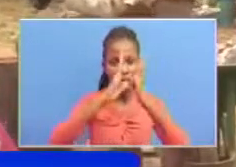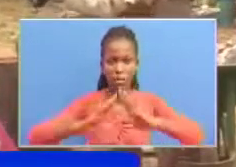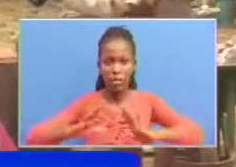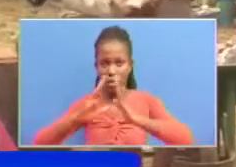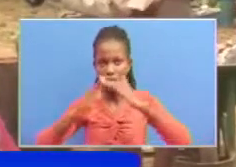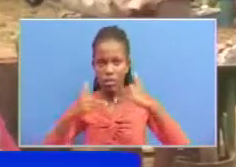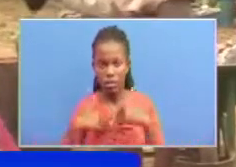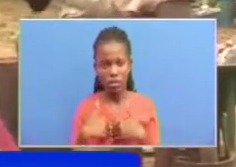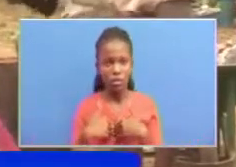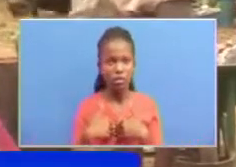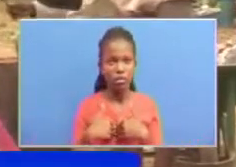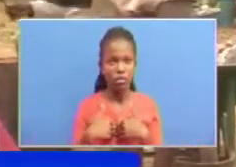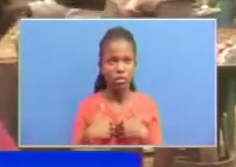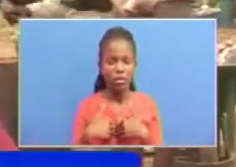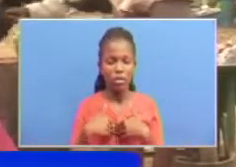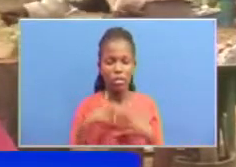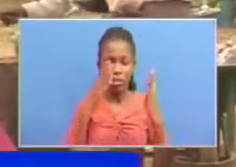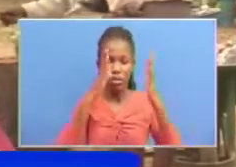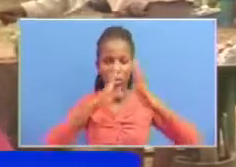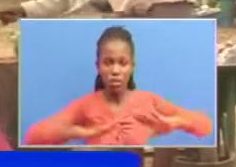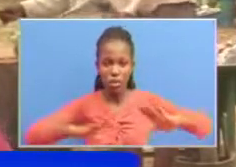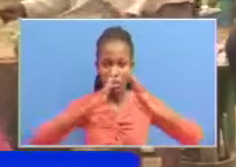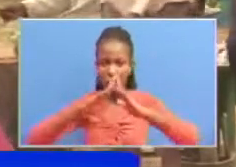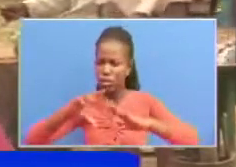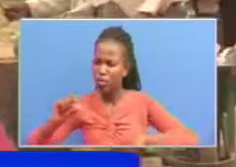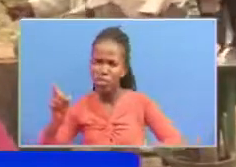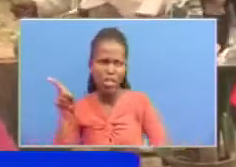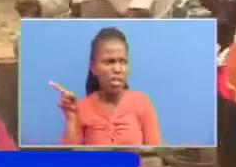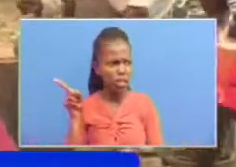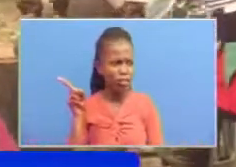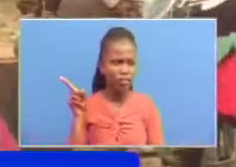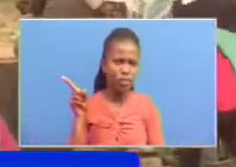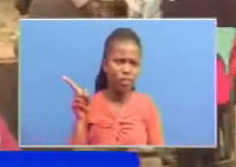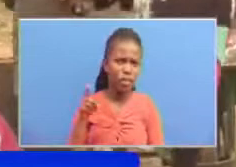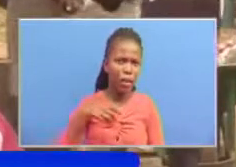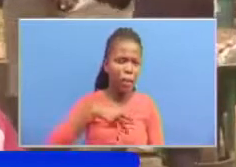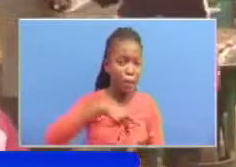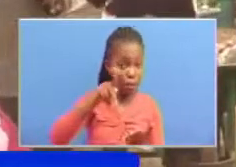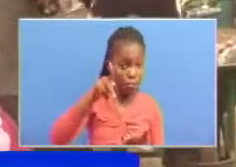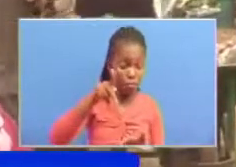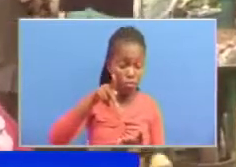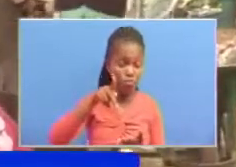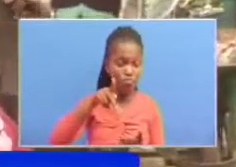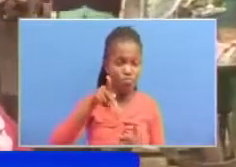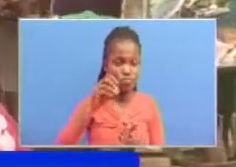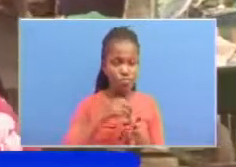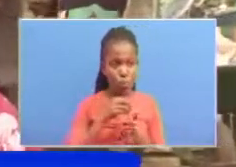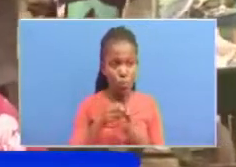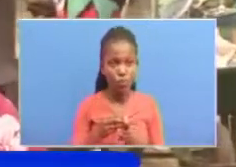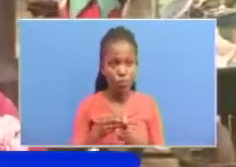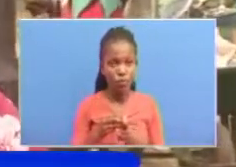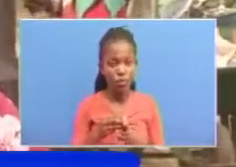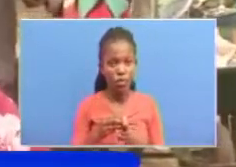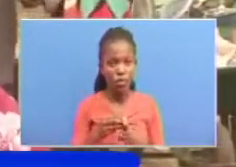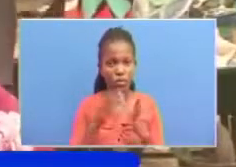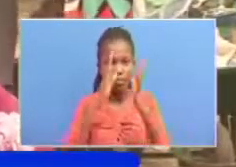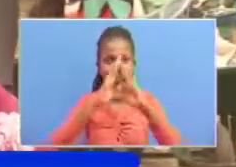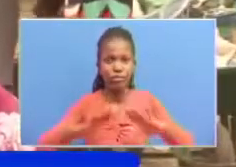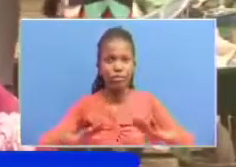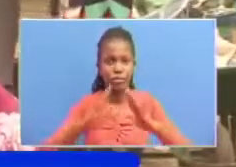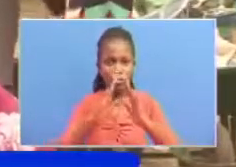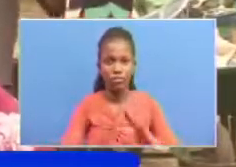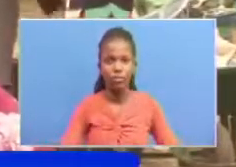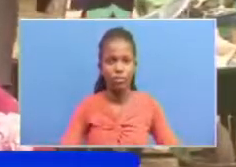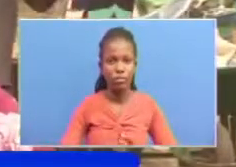idhie idhie yu kuthichone. No tuendie kuu ya tukaiku tukaitha kana tukaisione siya